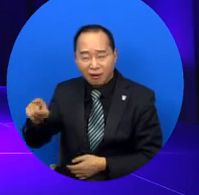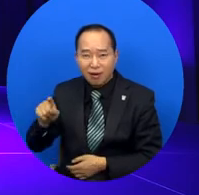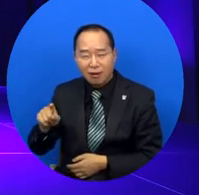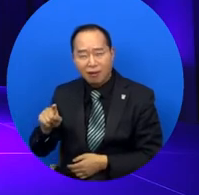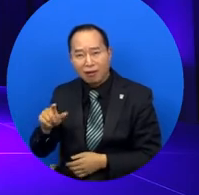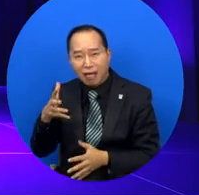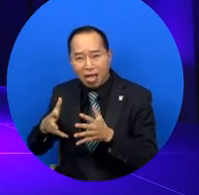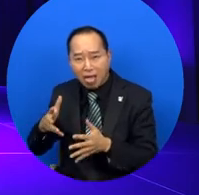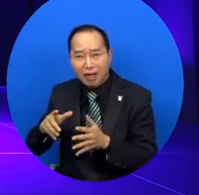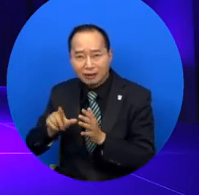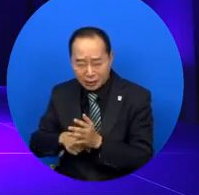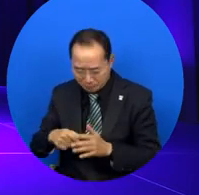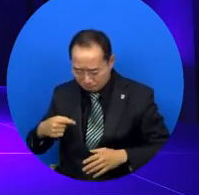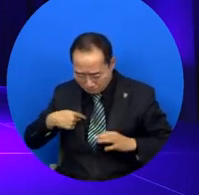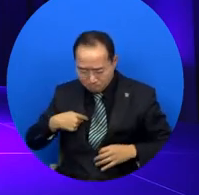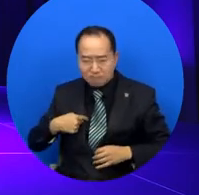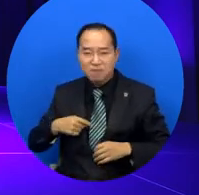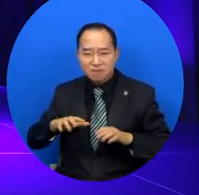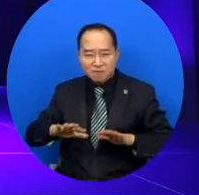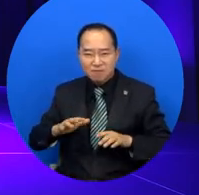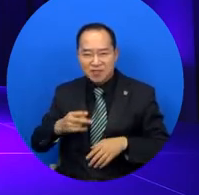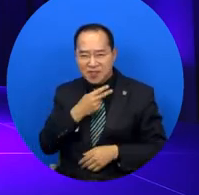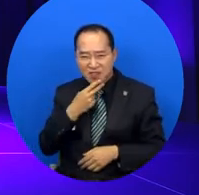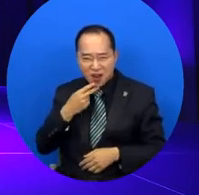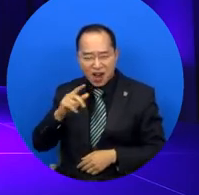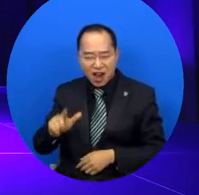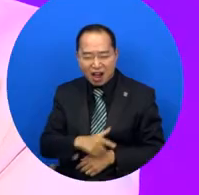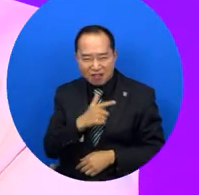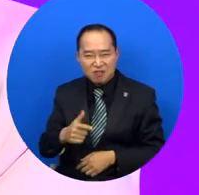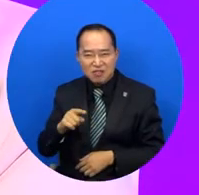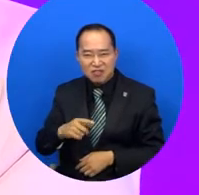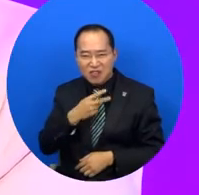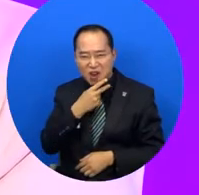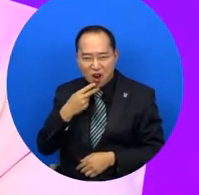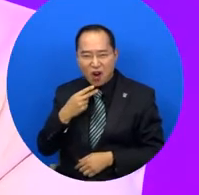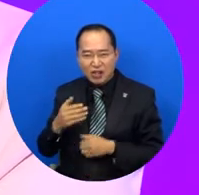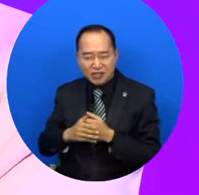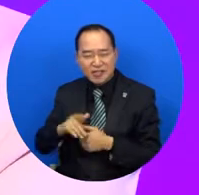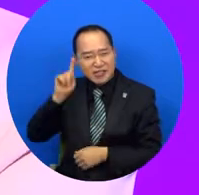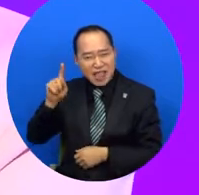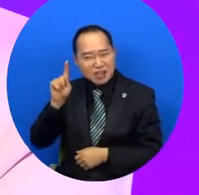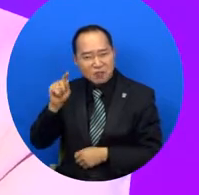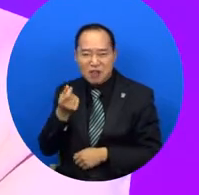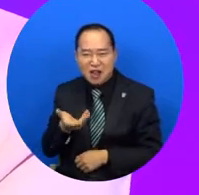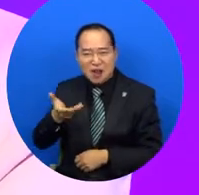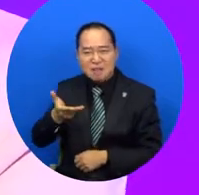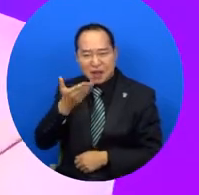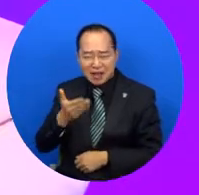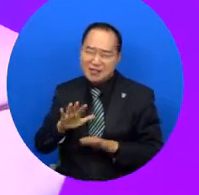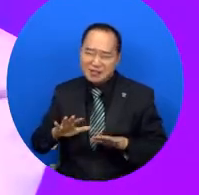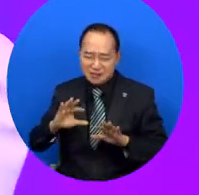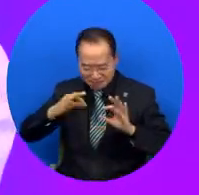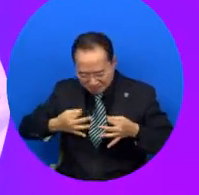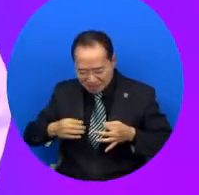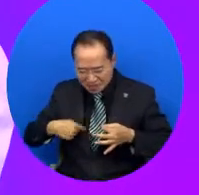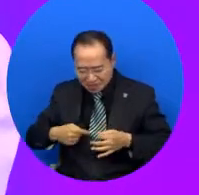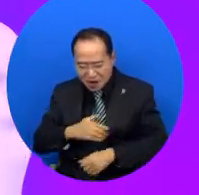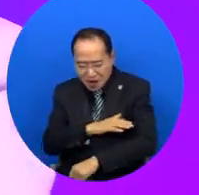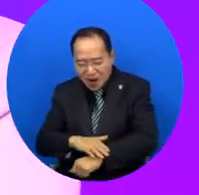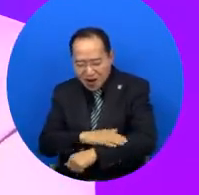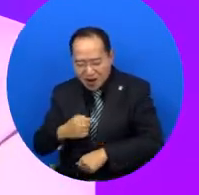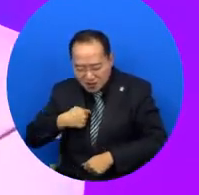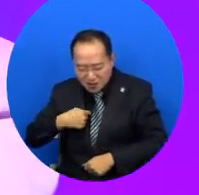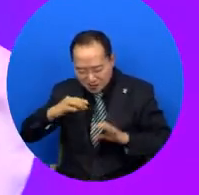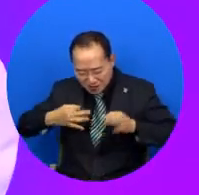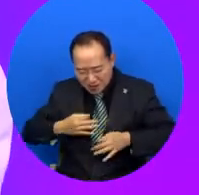못 알아듣고 또 뭐 정신 못 차리게 할 때마다 나야 너 오늘 영어 오늘 하루 종일 영어 했으니 내일 좀 더 나을 거야. 네